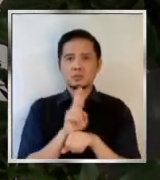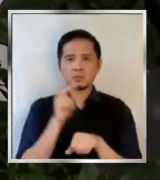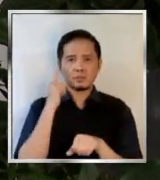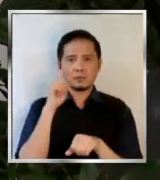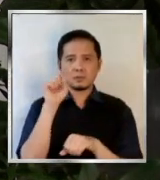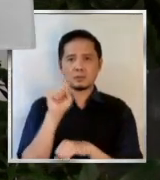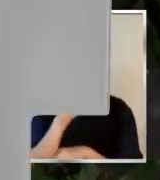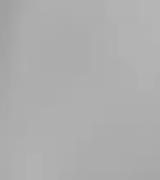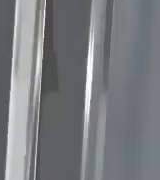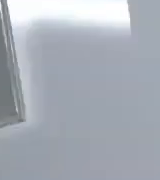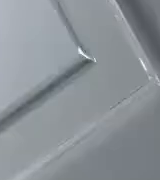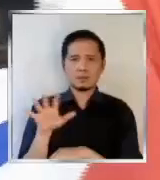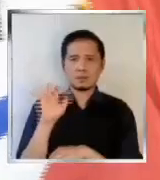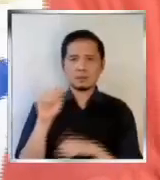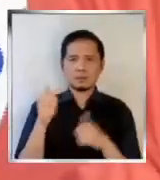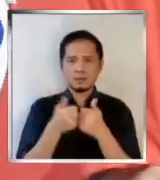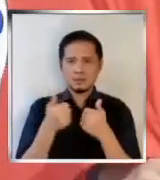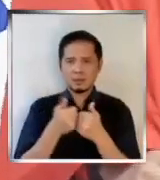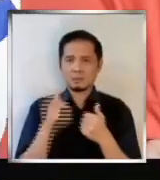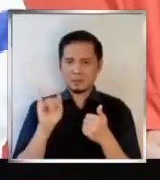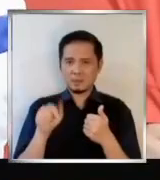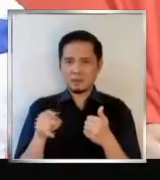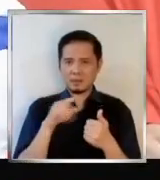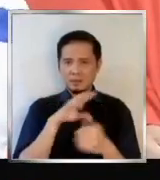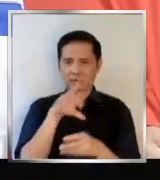si Mav Gonzalez.